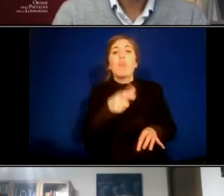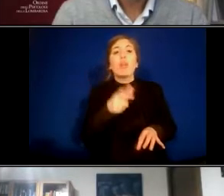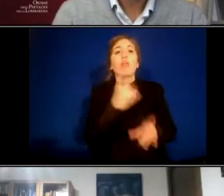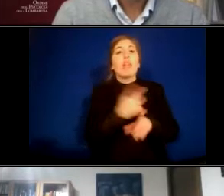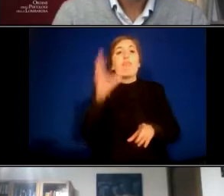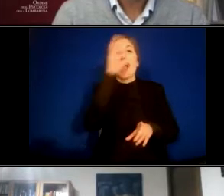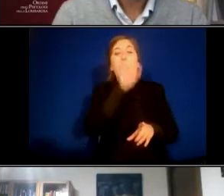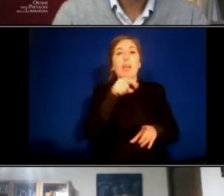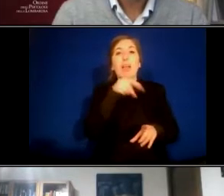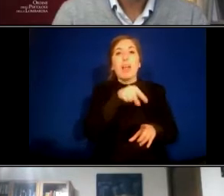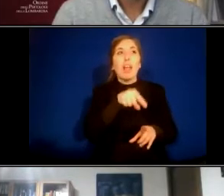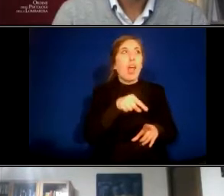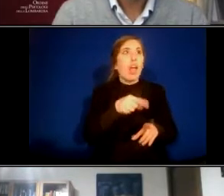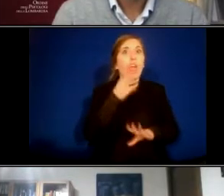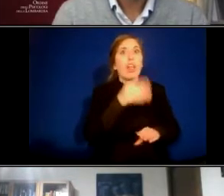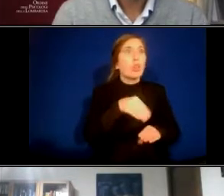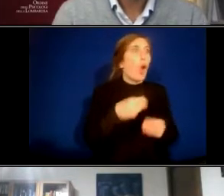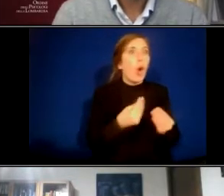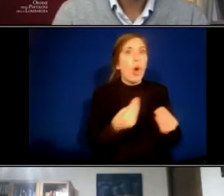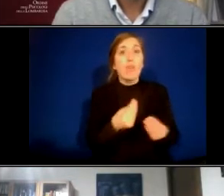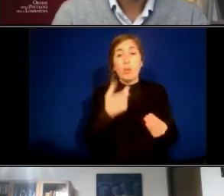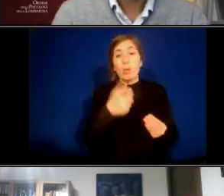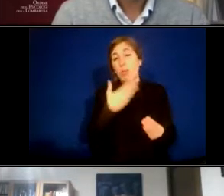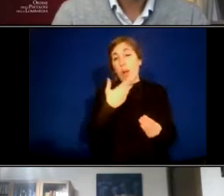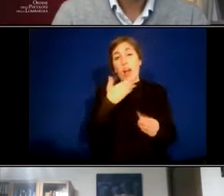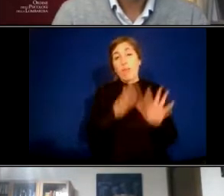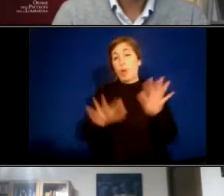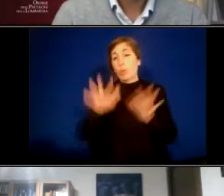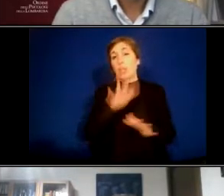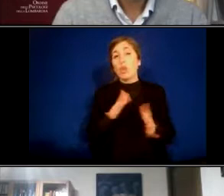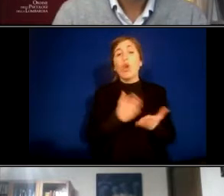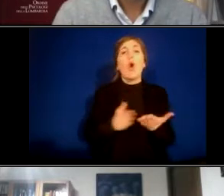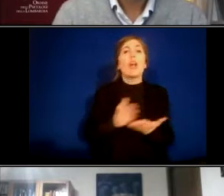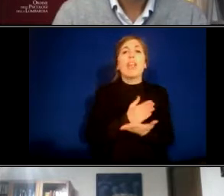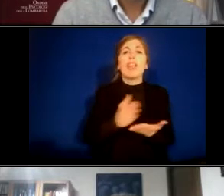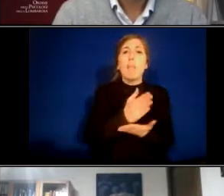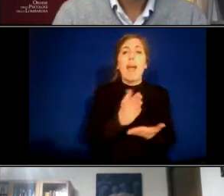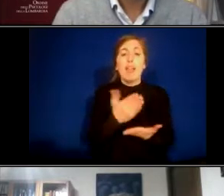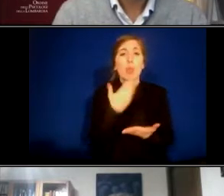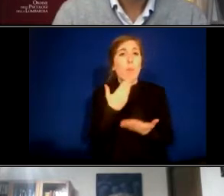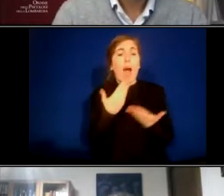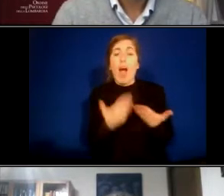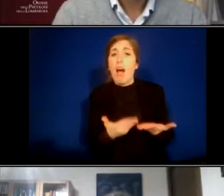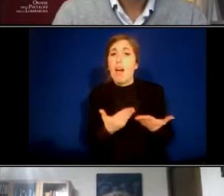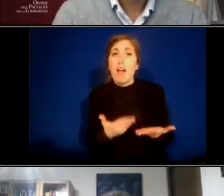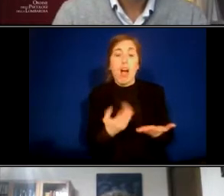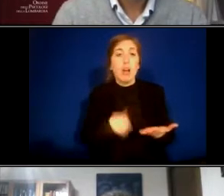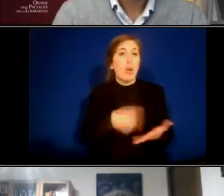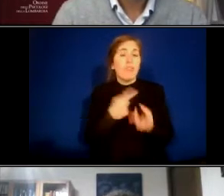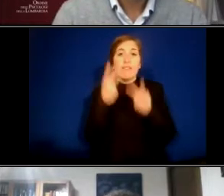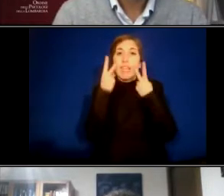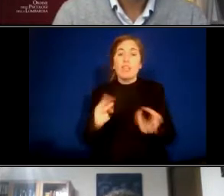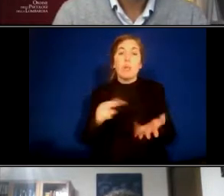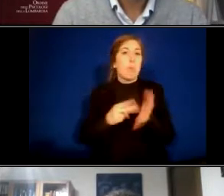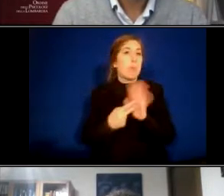di informazioni è uno dei bisogni che abbiamo visto essere proprio preponderanti.